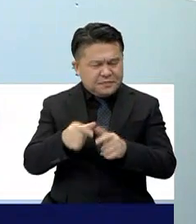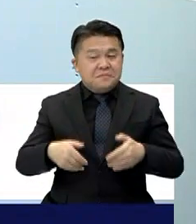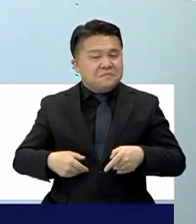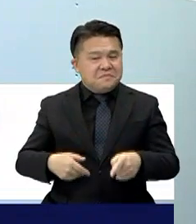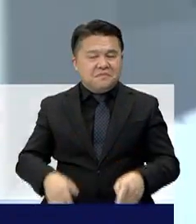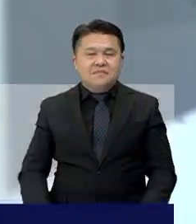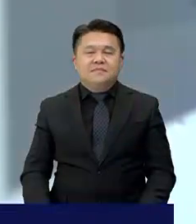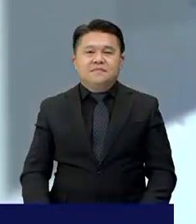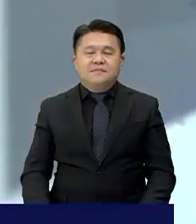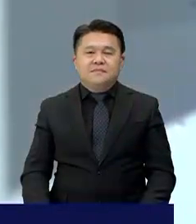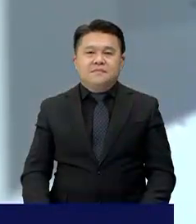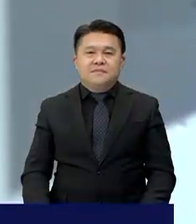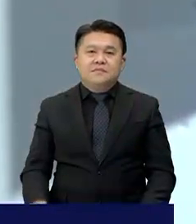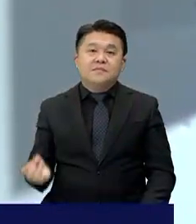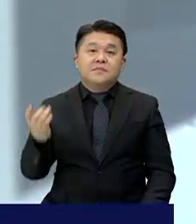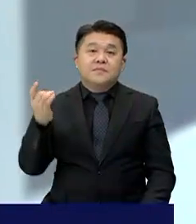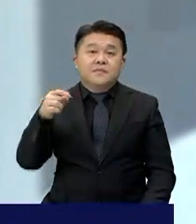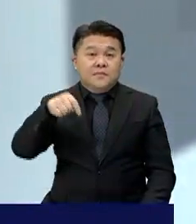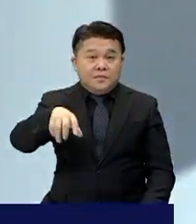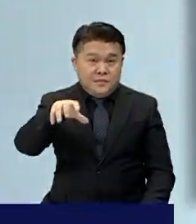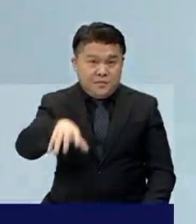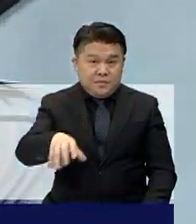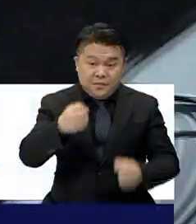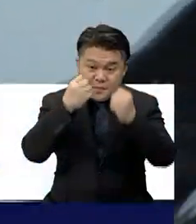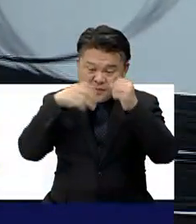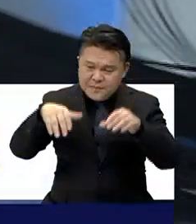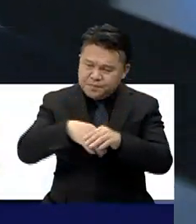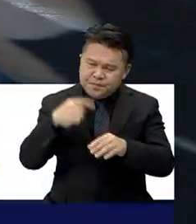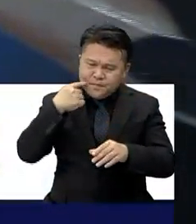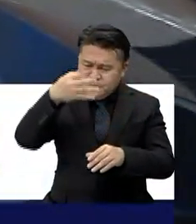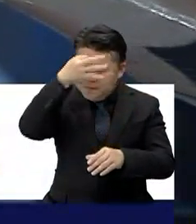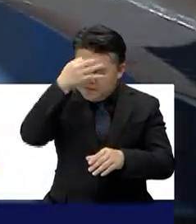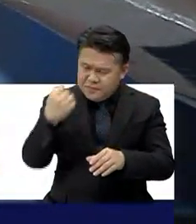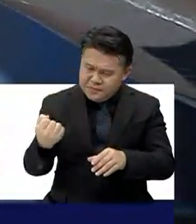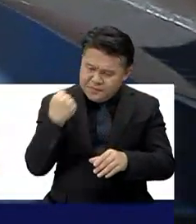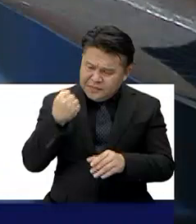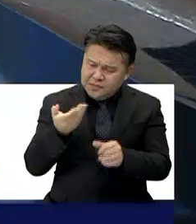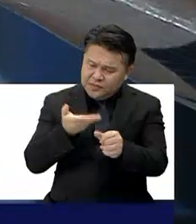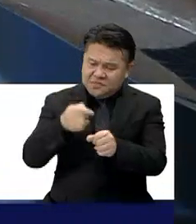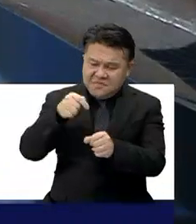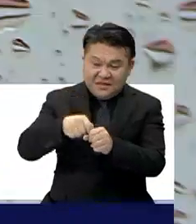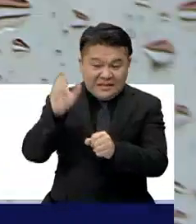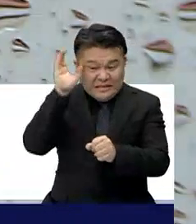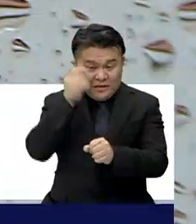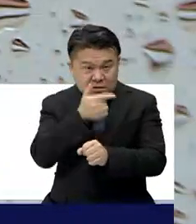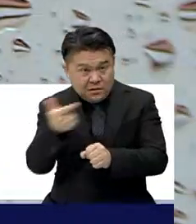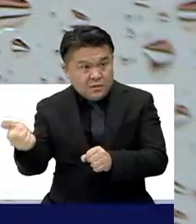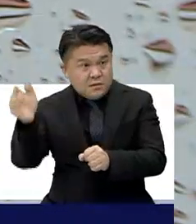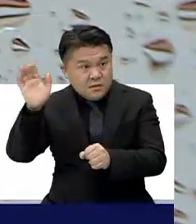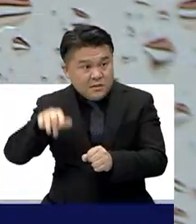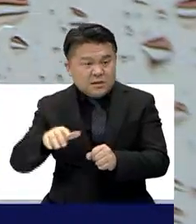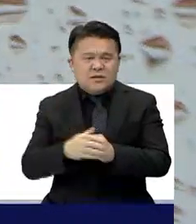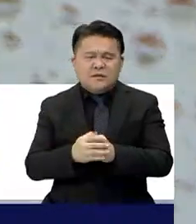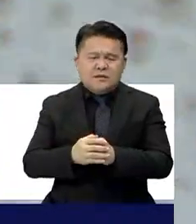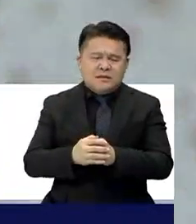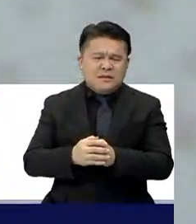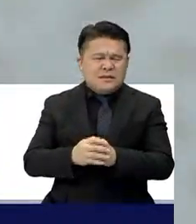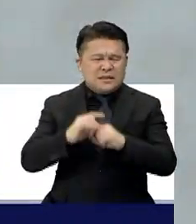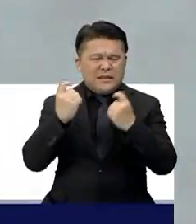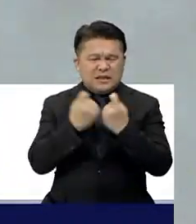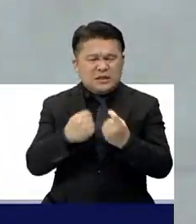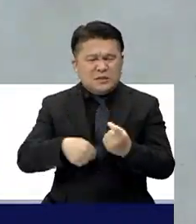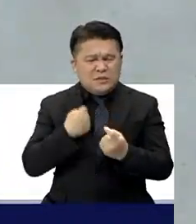정도입니다. 당초 원도심에 새로운 문화예술의 활력을 불어넣을 것으로 기대했지만 개인적으로 끌고